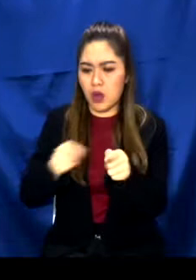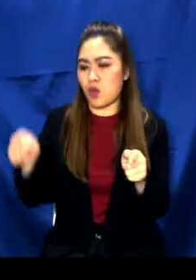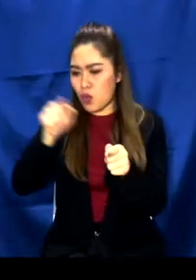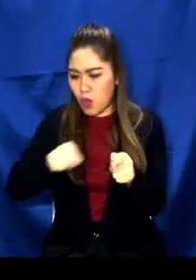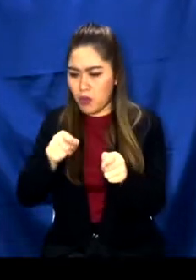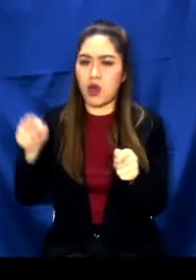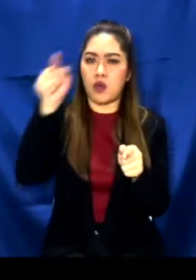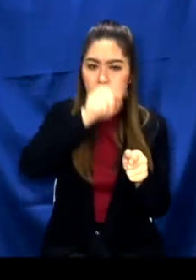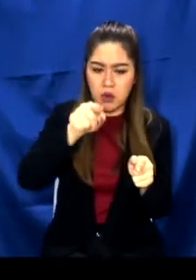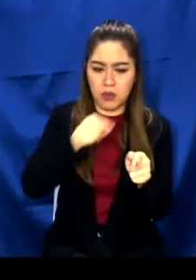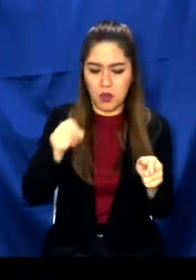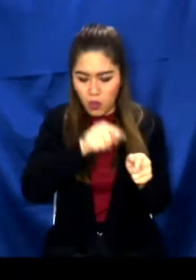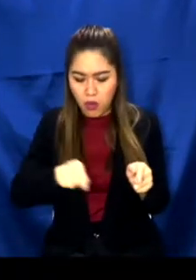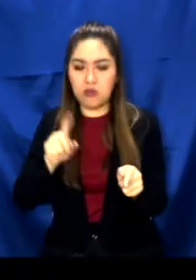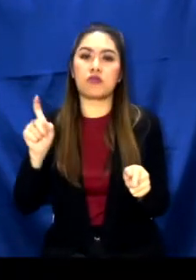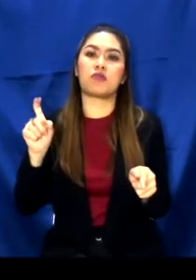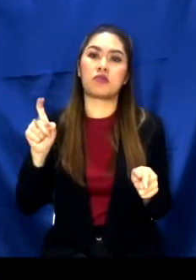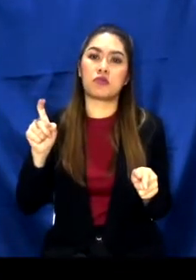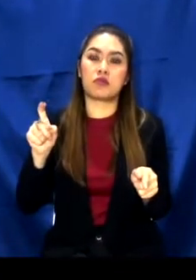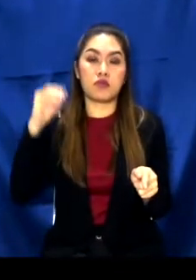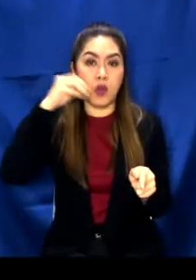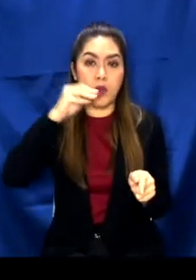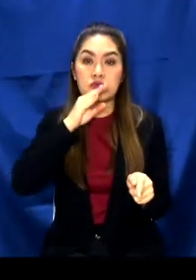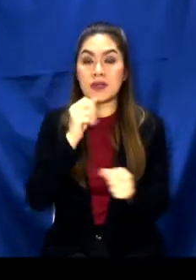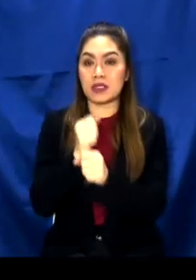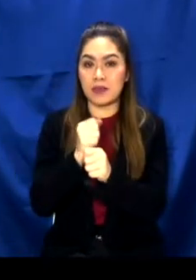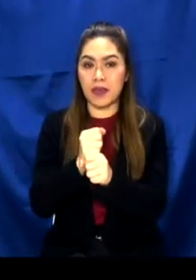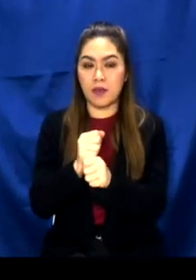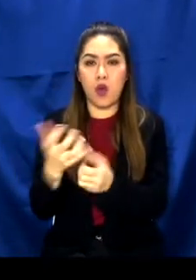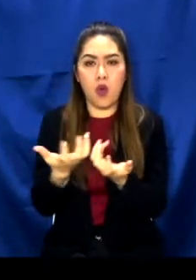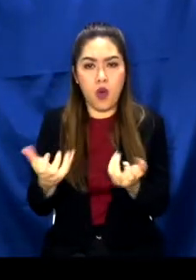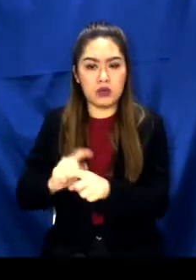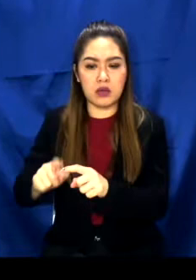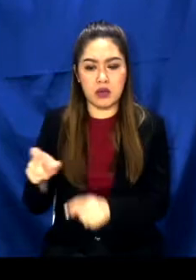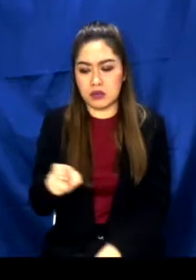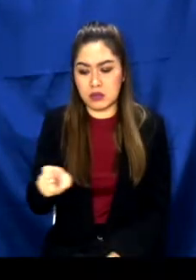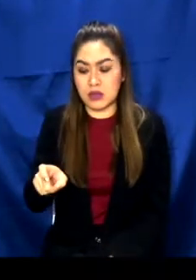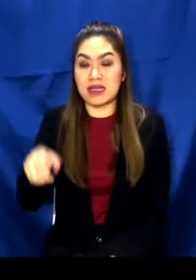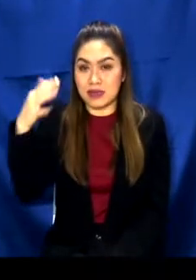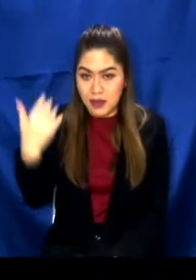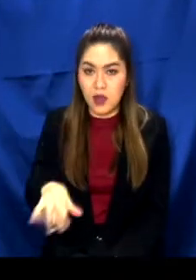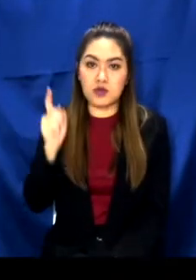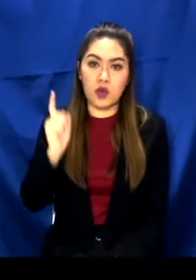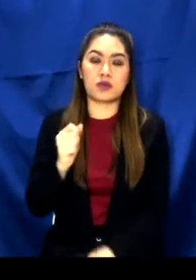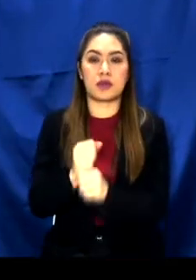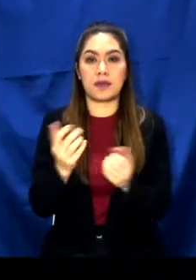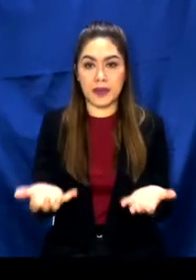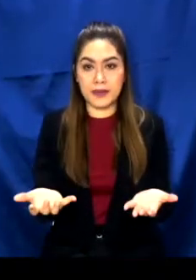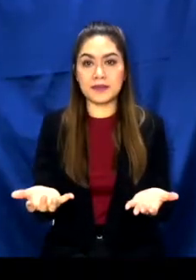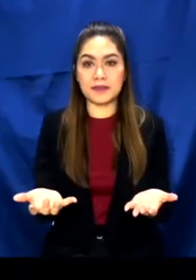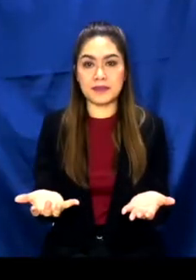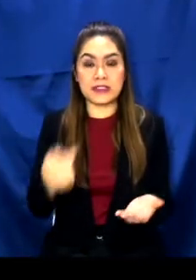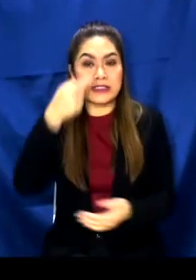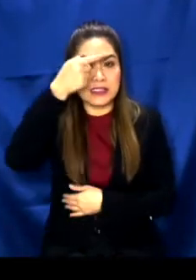ยๆเรื่อยๆนะคะทุกครั้งนะคะเวลาเราจับอุปกรณ์เครื่องมือตัวอื่นเสร็จแล้วเนี่ยเราจะต้องไปที่ลูกศรสี